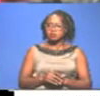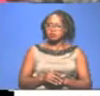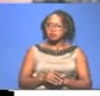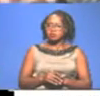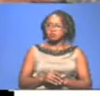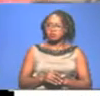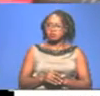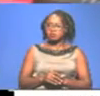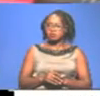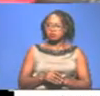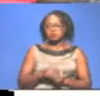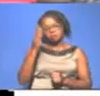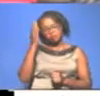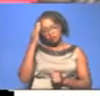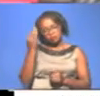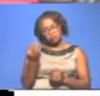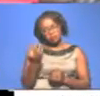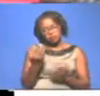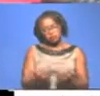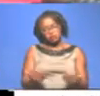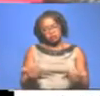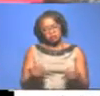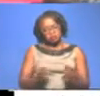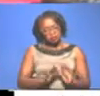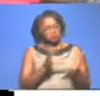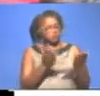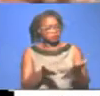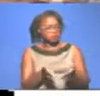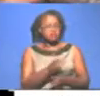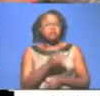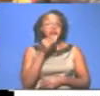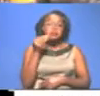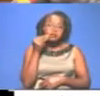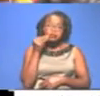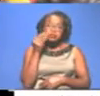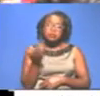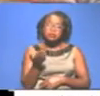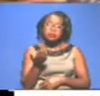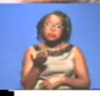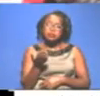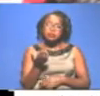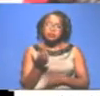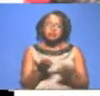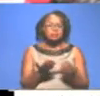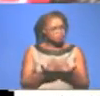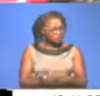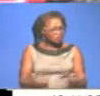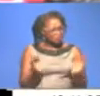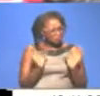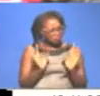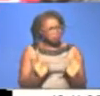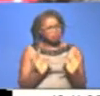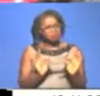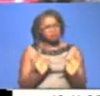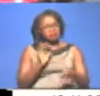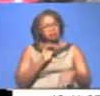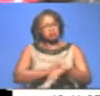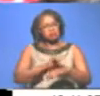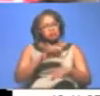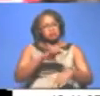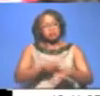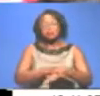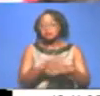Najua mtoto huyu akitoka hapa akienda nyumbani mali anapata facility mzuri peke yake ni hapa darasani